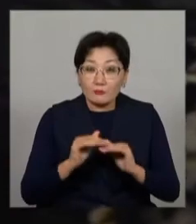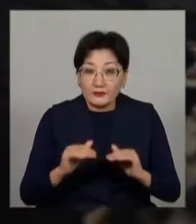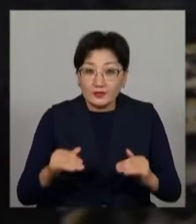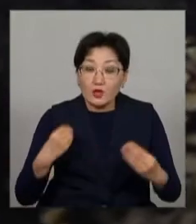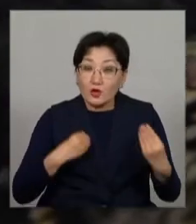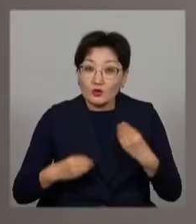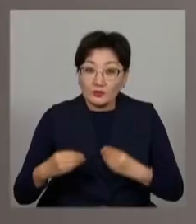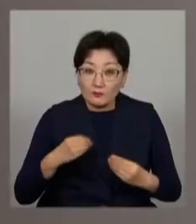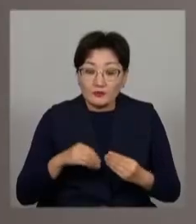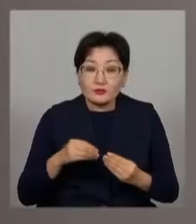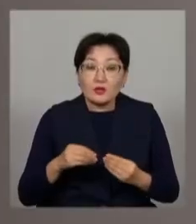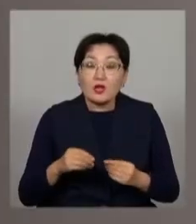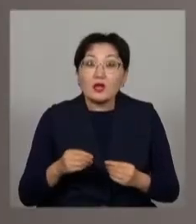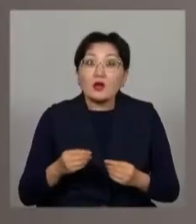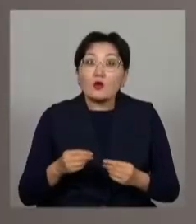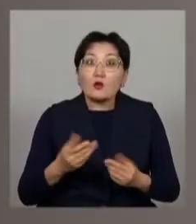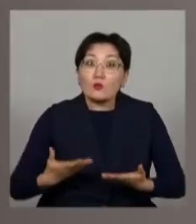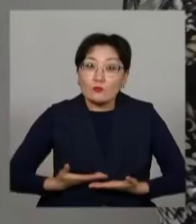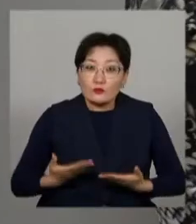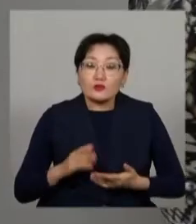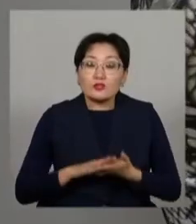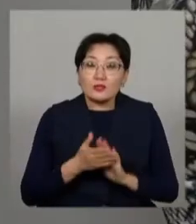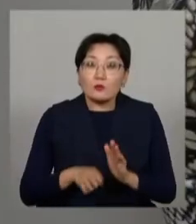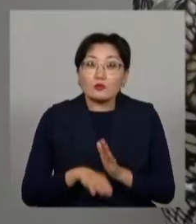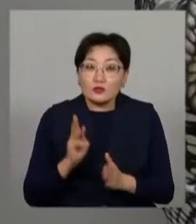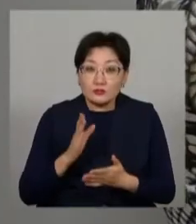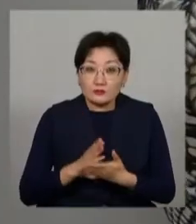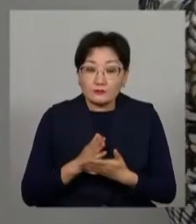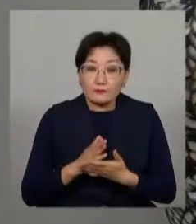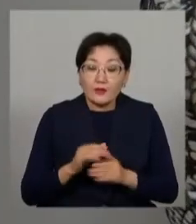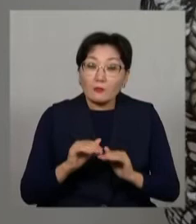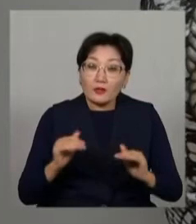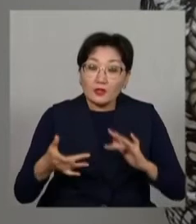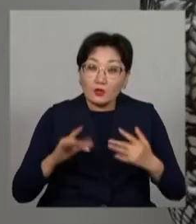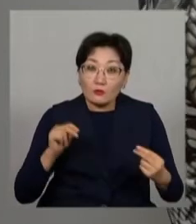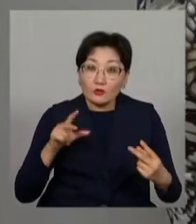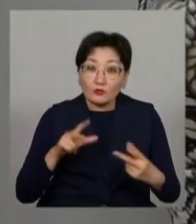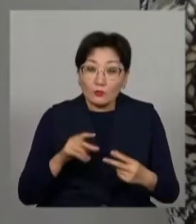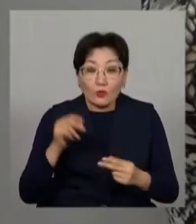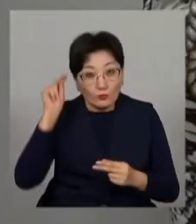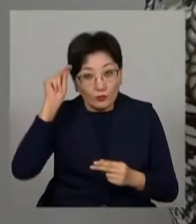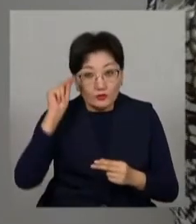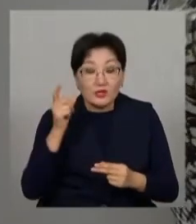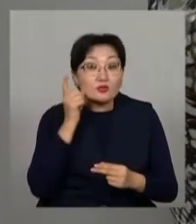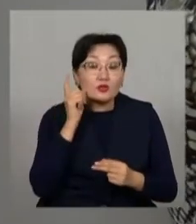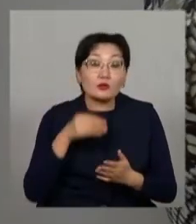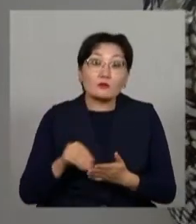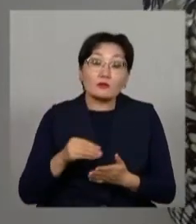шағамның киімі бүтінделіп, күн көрісім жеңілдеп қалды дейді. Балдарым онлайн оқиды. Балдарыма сотка алдым. Өзім